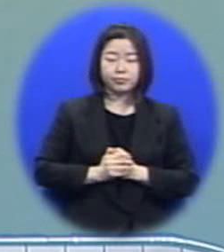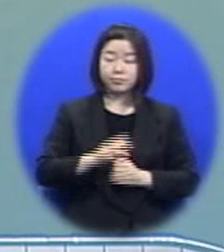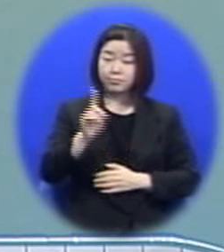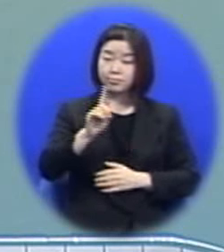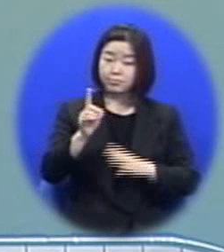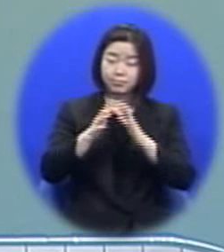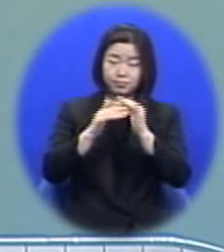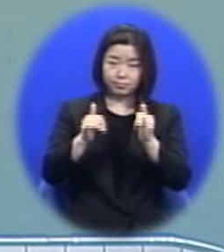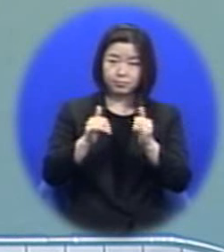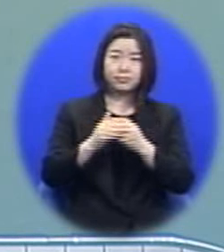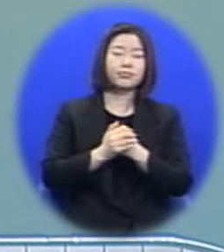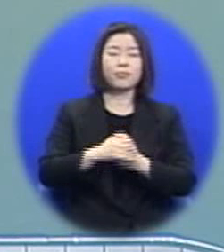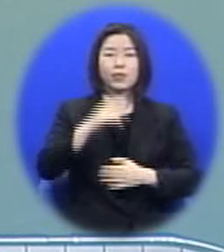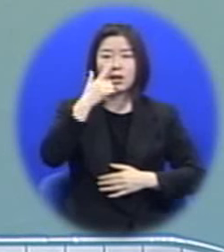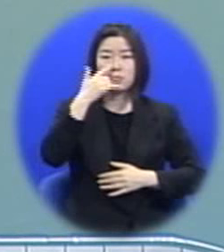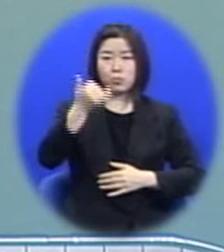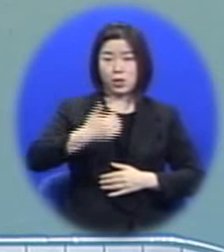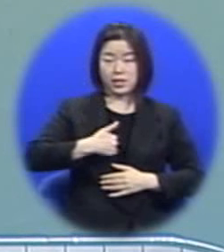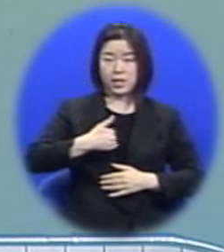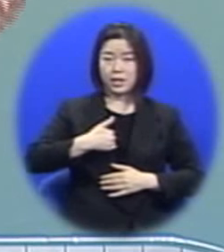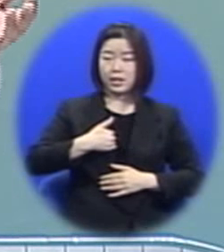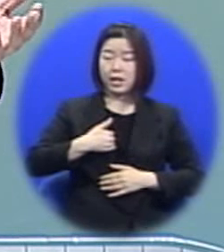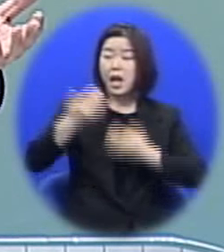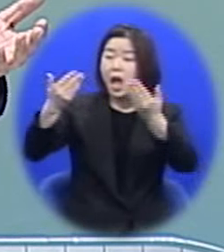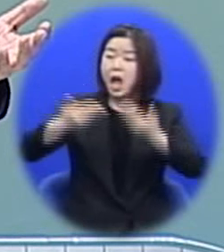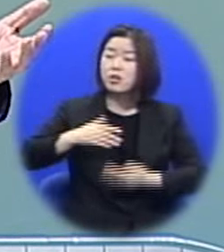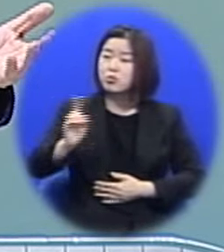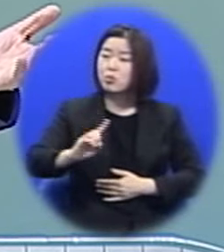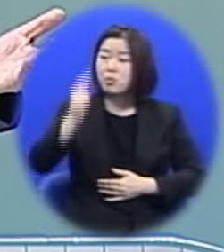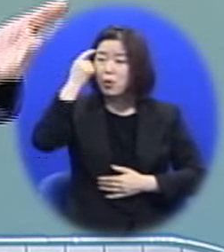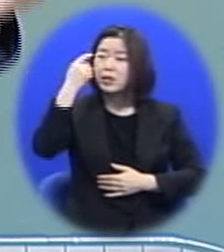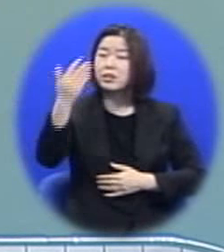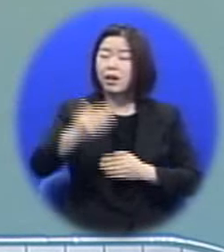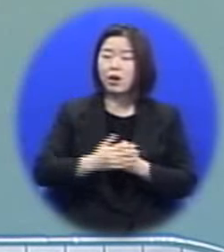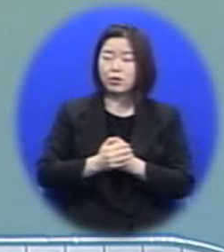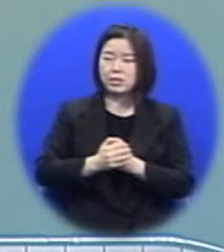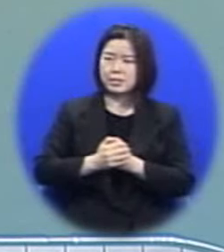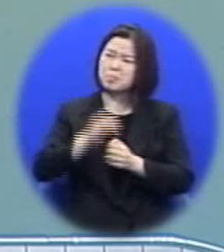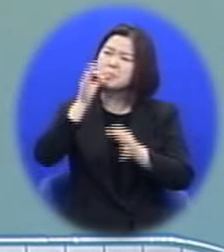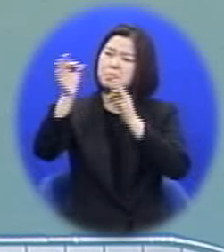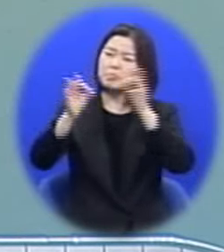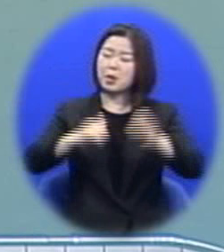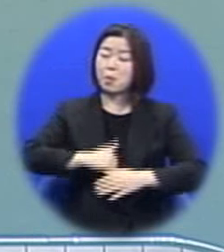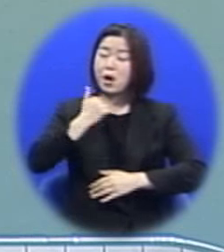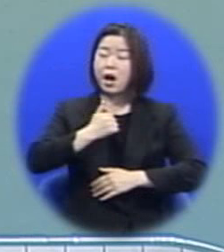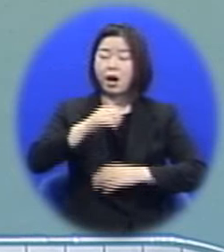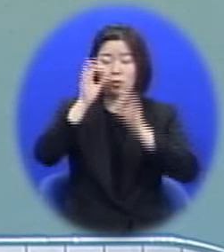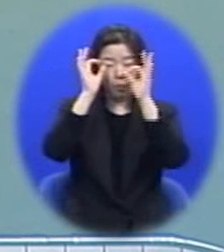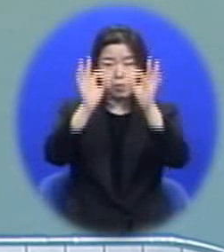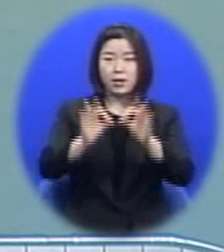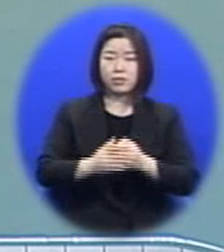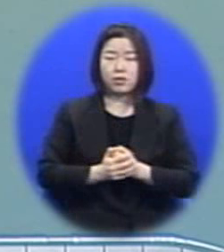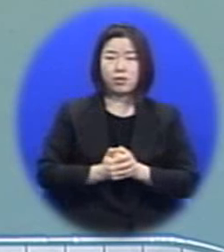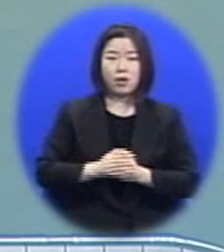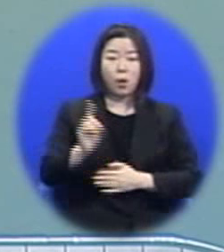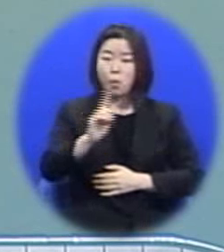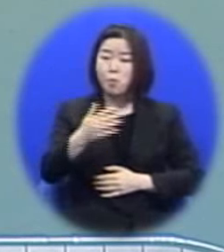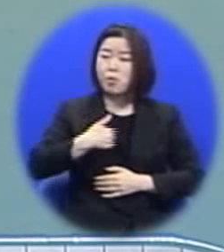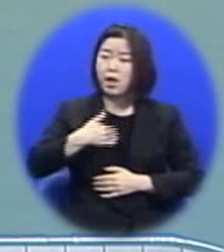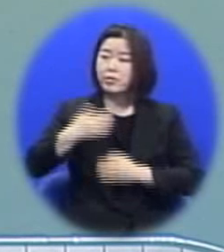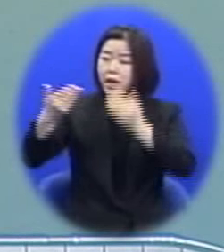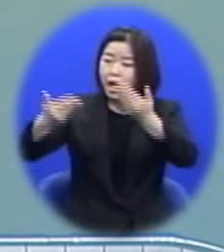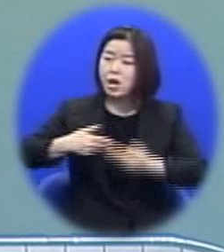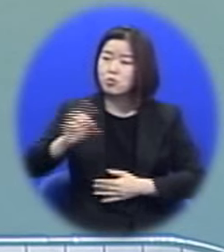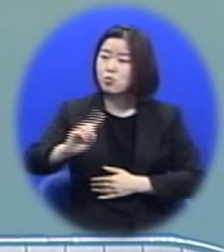어떤 사람이 부모가 나에게 해준 것이 뭐 있다고 이런 소리 지르는 것을 들었습니다. 도대체 나에게 뭐 해준